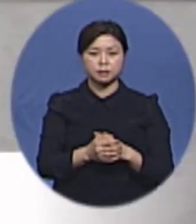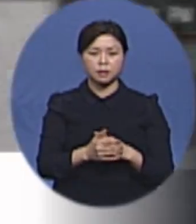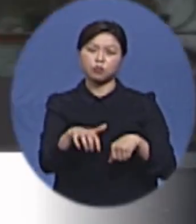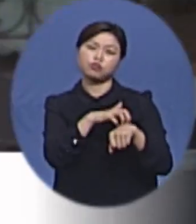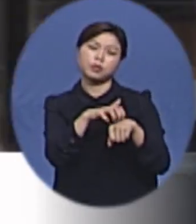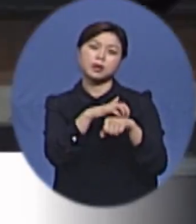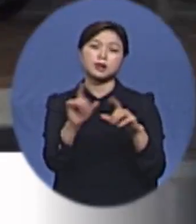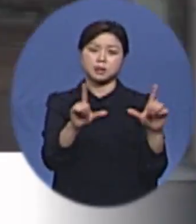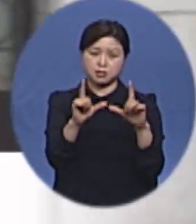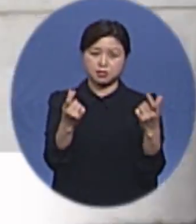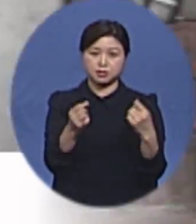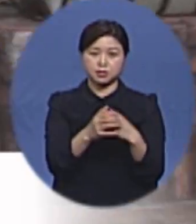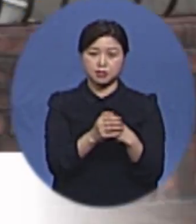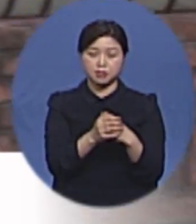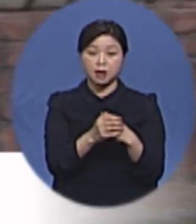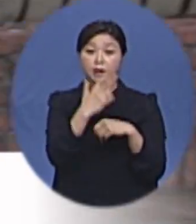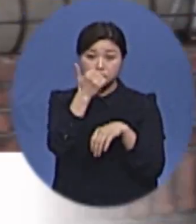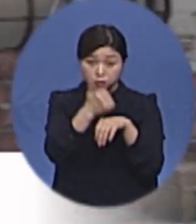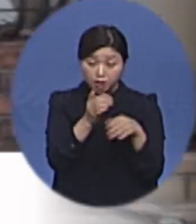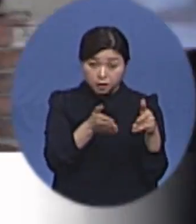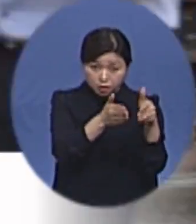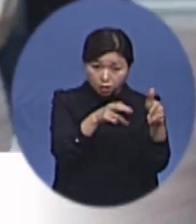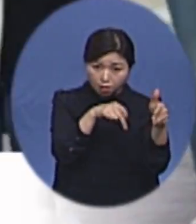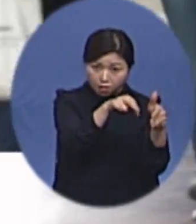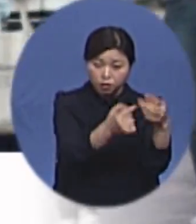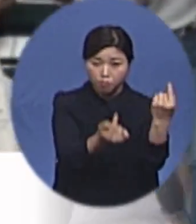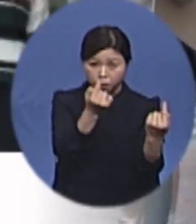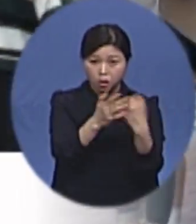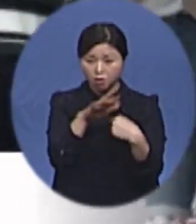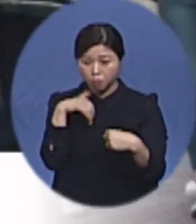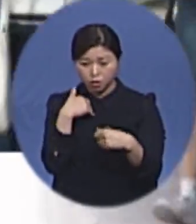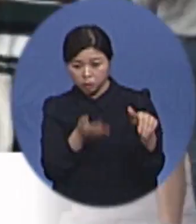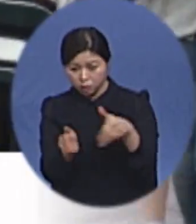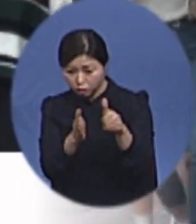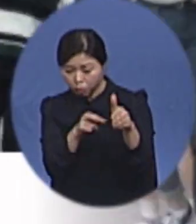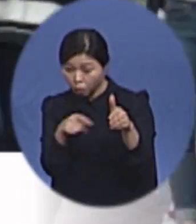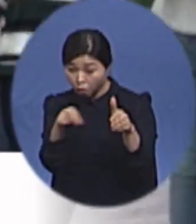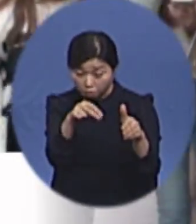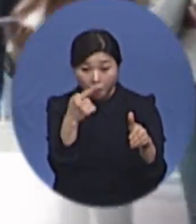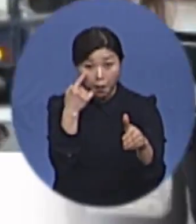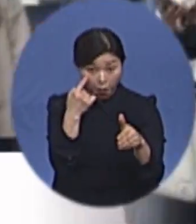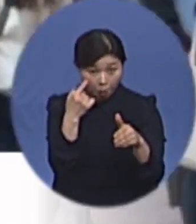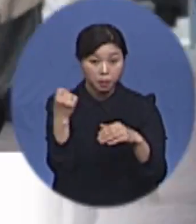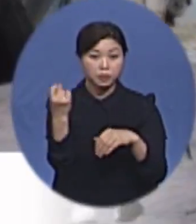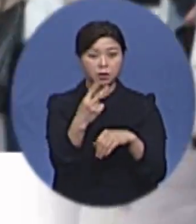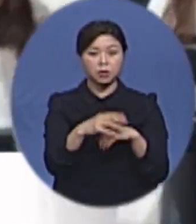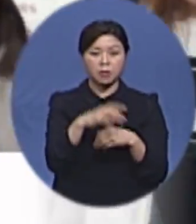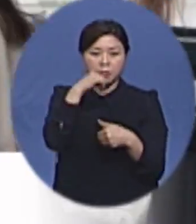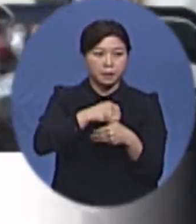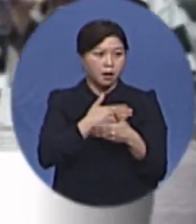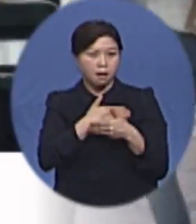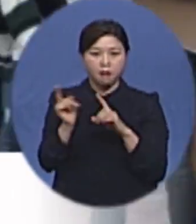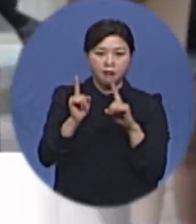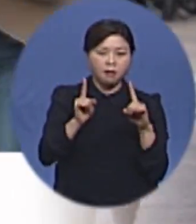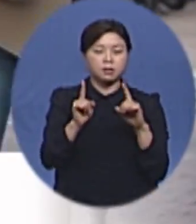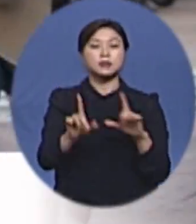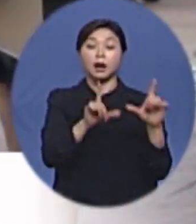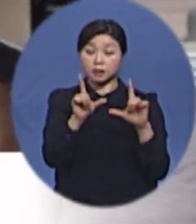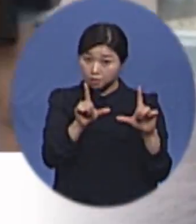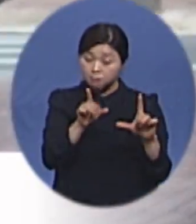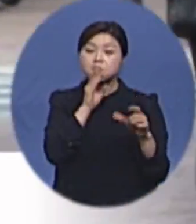불편하게 사는 거죠. 그러니까 맨날 익숙한 길로 가는 것보다는 모르는 길로 가거나 떠난 긴장을 갖고 사는 것은